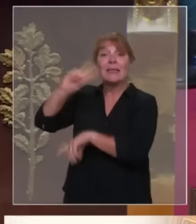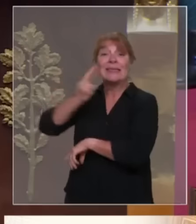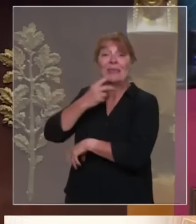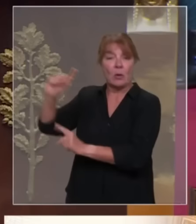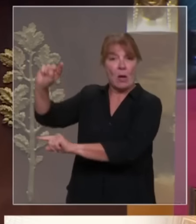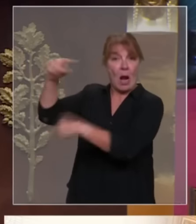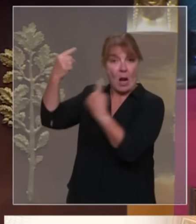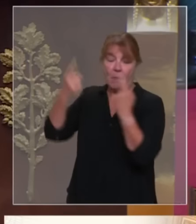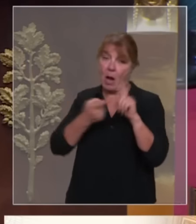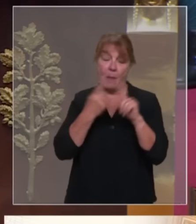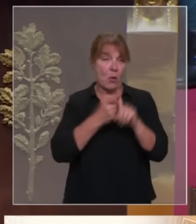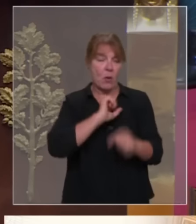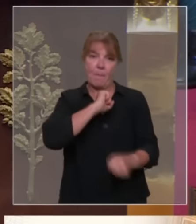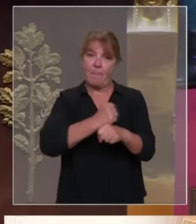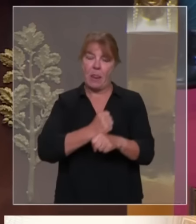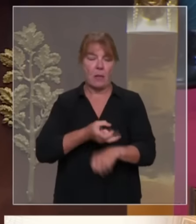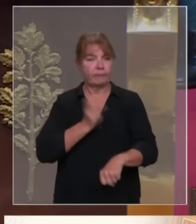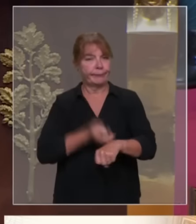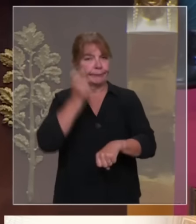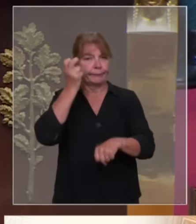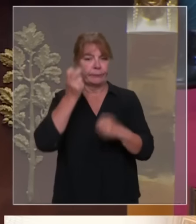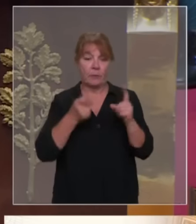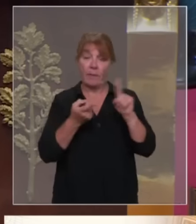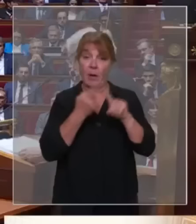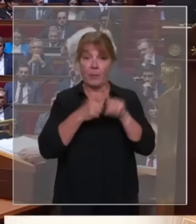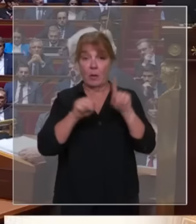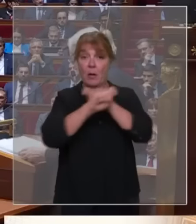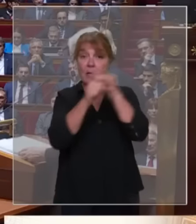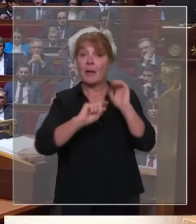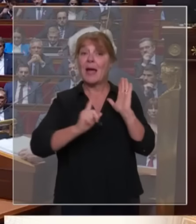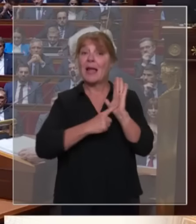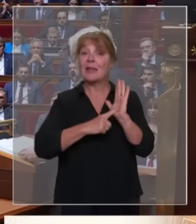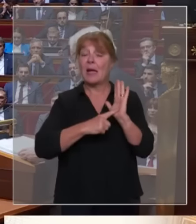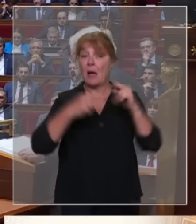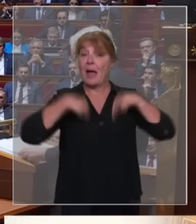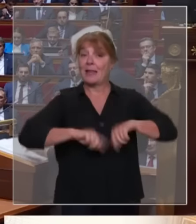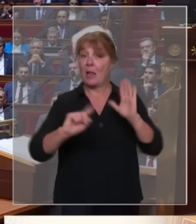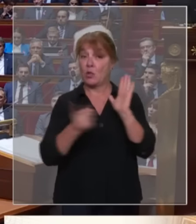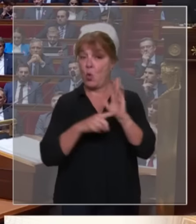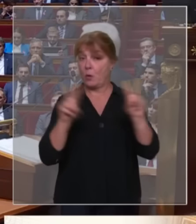est indissociable du respect de l'état de droit